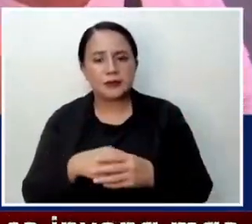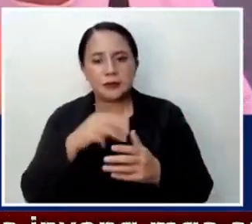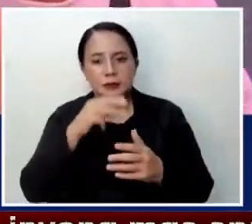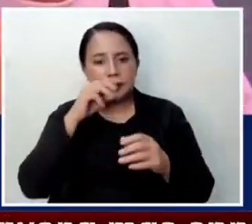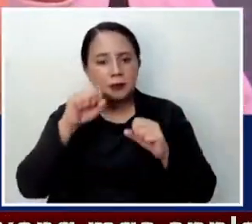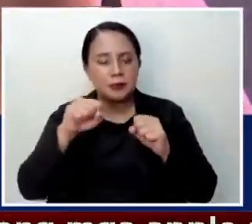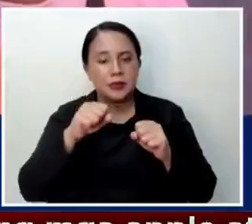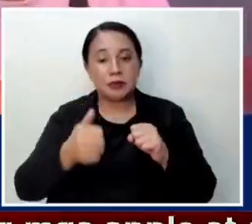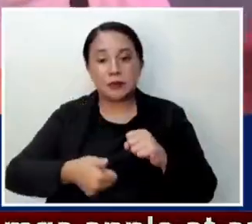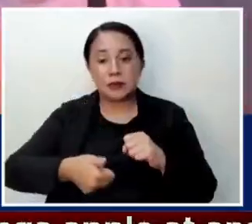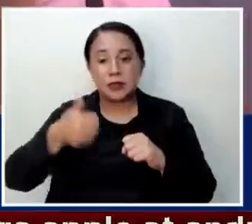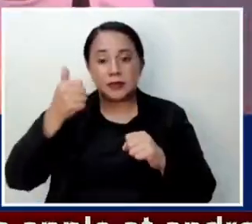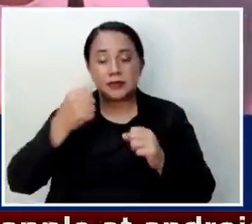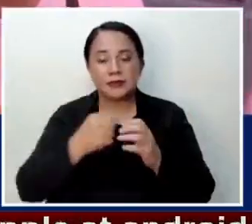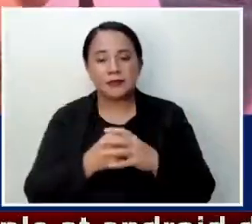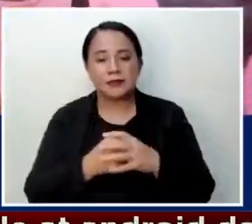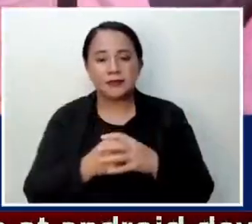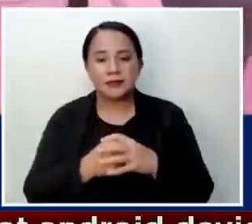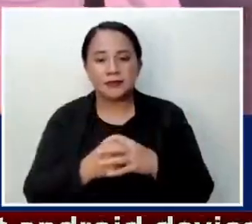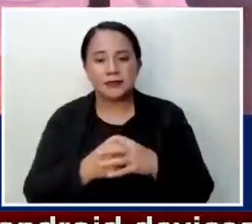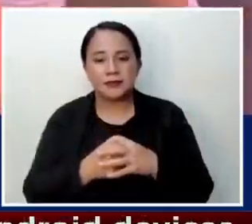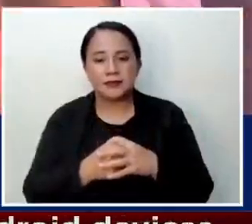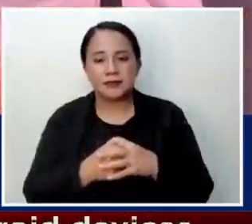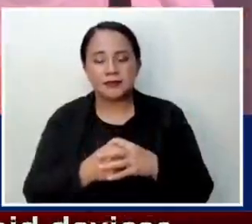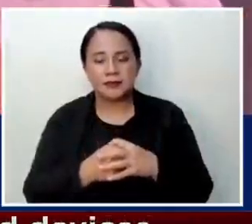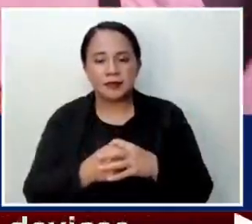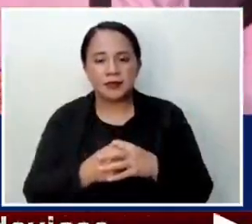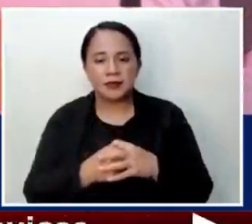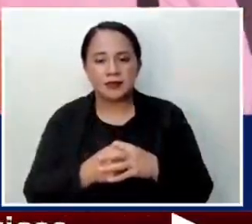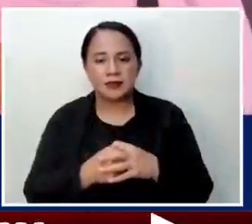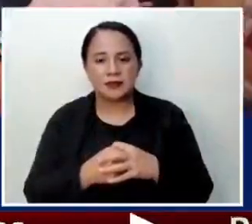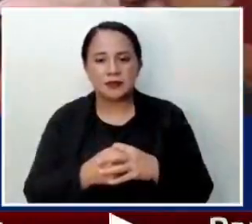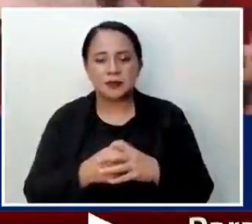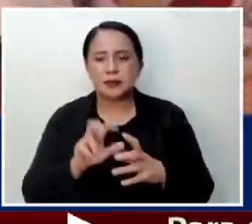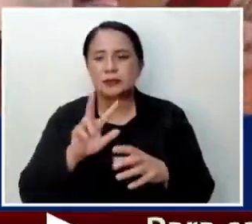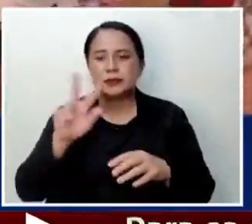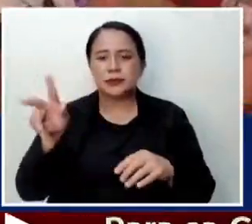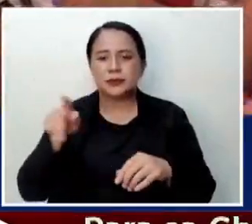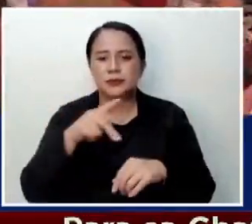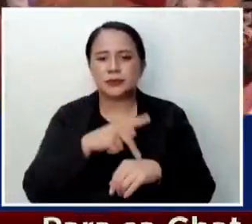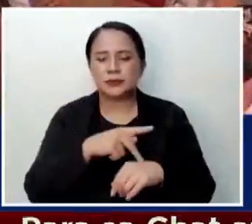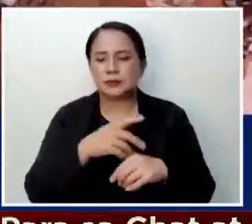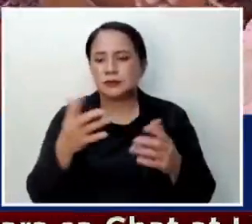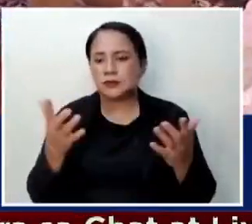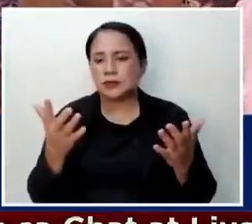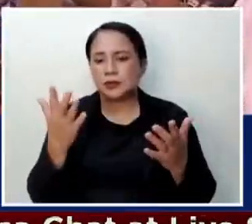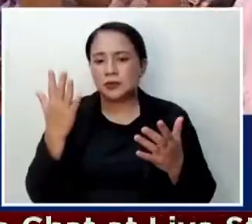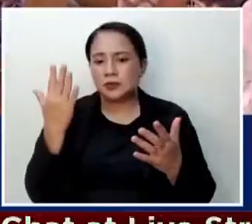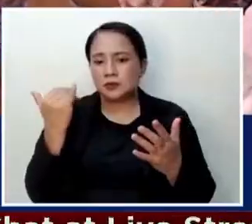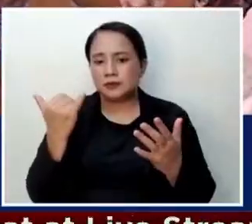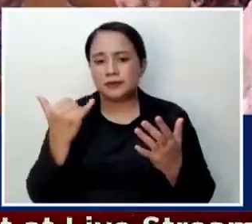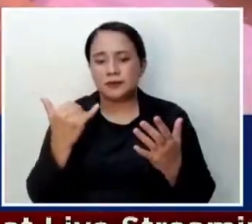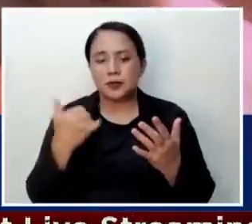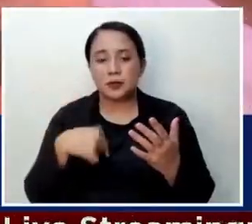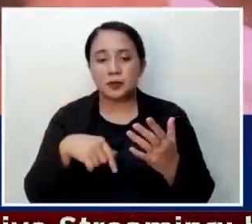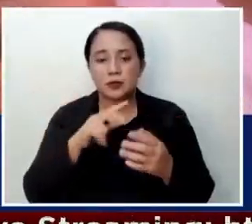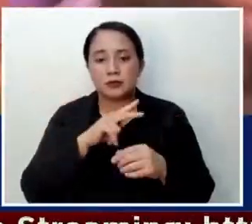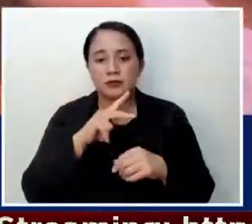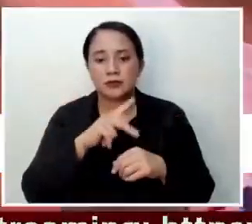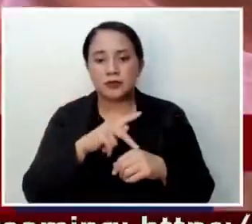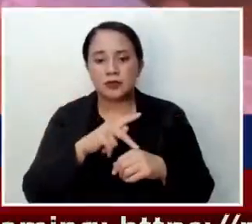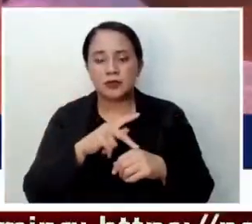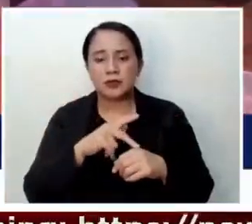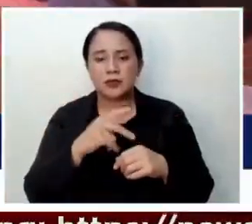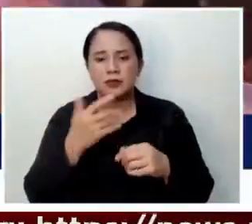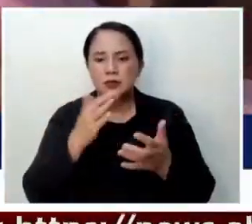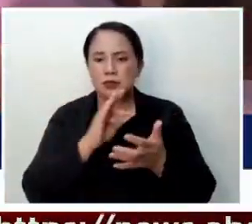manalo, maano yung bansa natin. Paahon yung bayan natin. Ngayon kasi